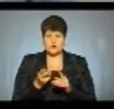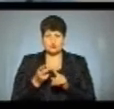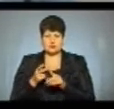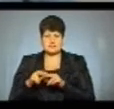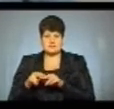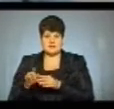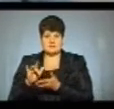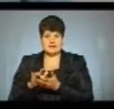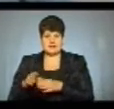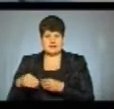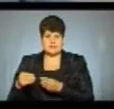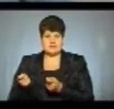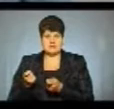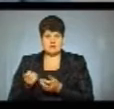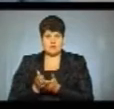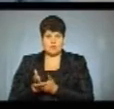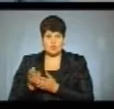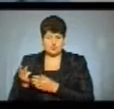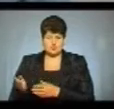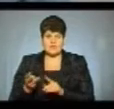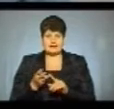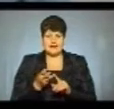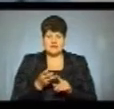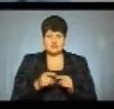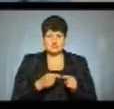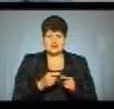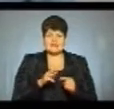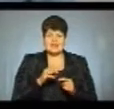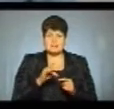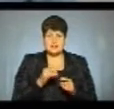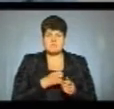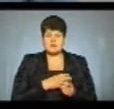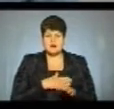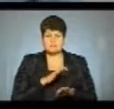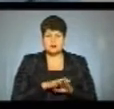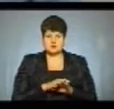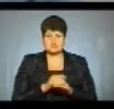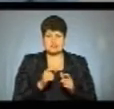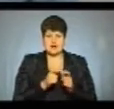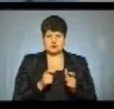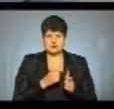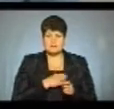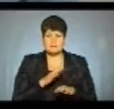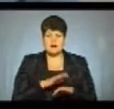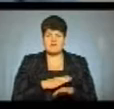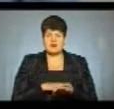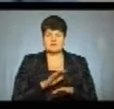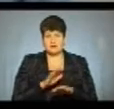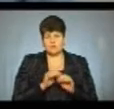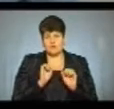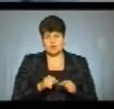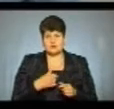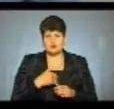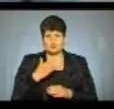паспортом в центрі надання адміністративних послуг. І третє, можна через термінал Приватбанку, з карткою Приватбанку можна проголосувати за проєкти громадського